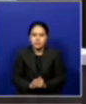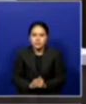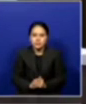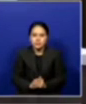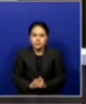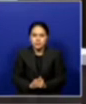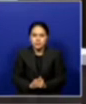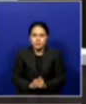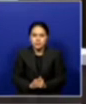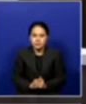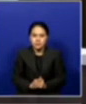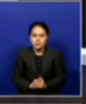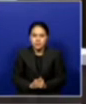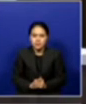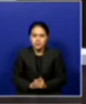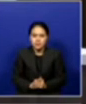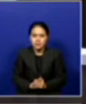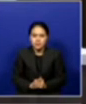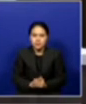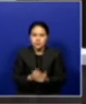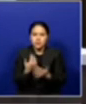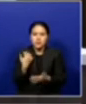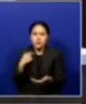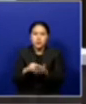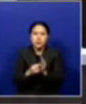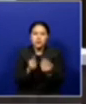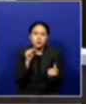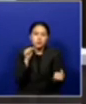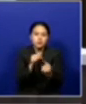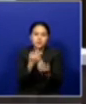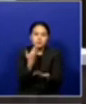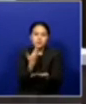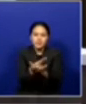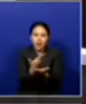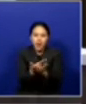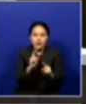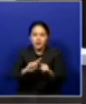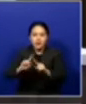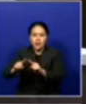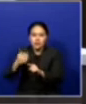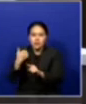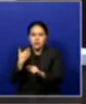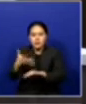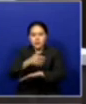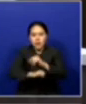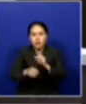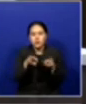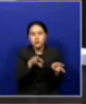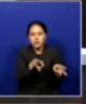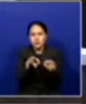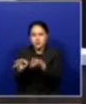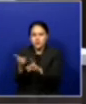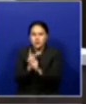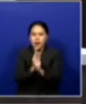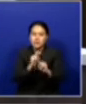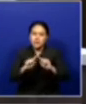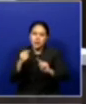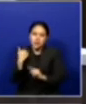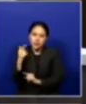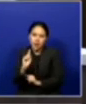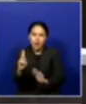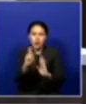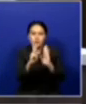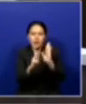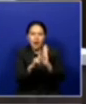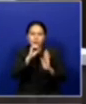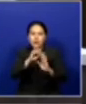านครับวินัยการเงินการคลังเขียนไว้ชัดเจนเป็นหลักของวิธีการเป็นบัตรวิธีการแต่ท่านก็ออกกฎหมายอื่นมายกเลิกซะ